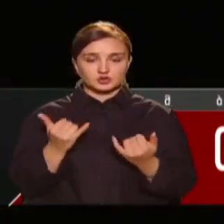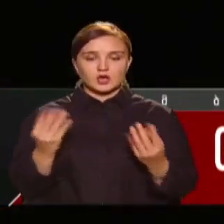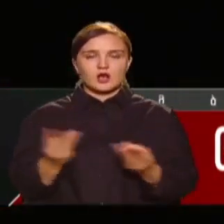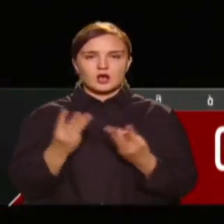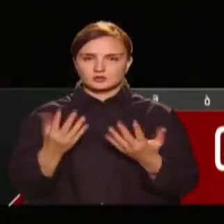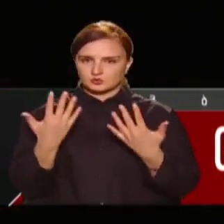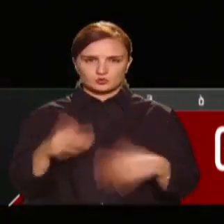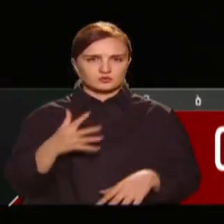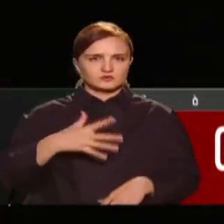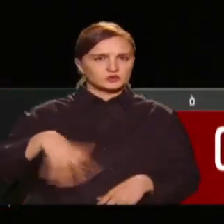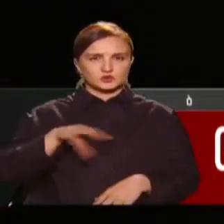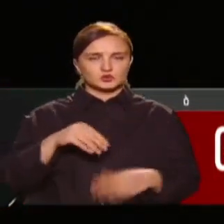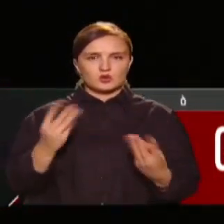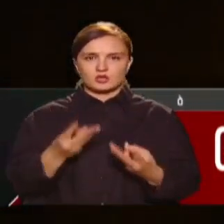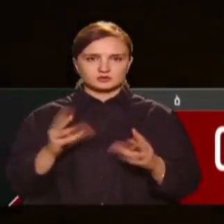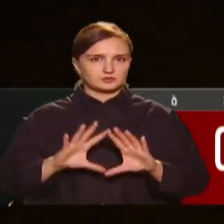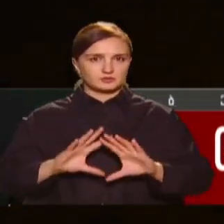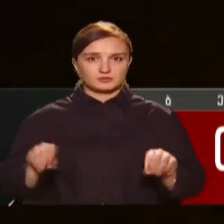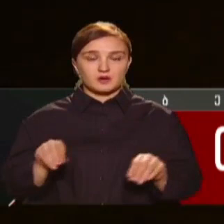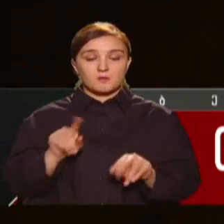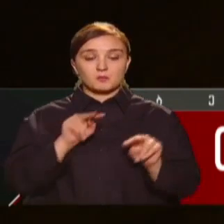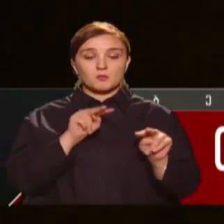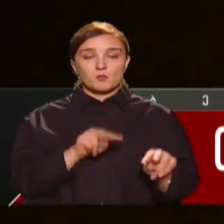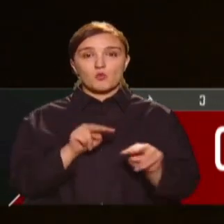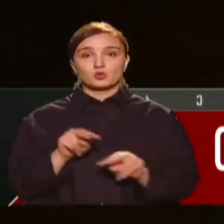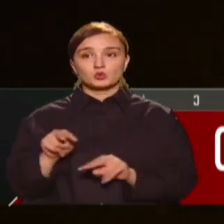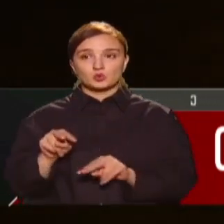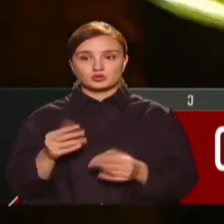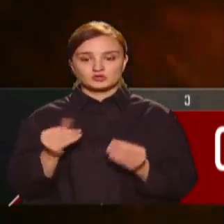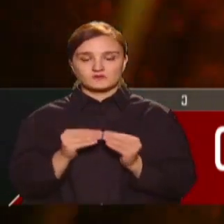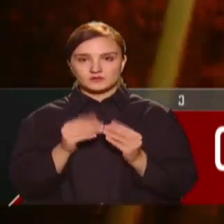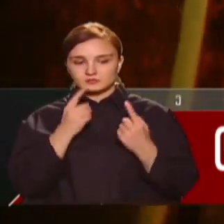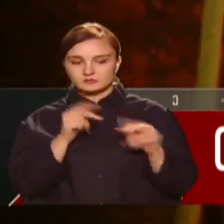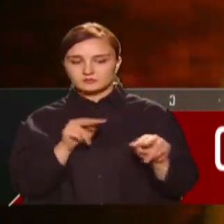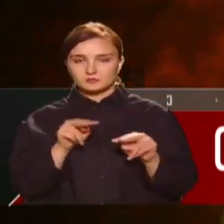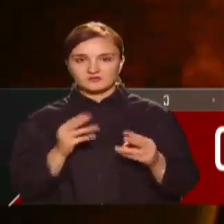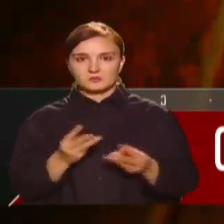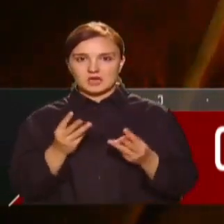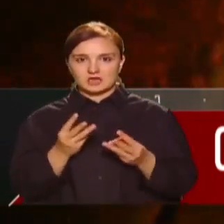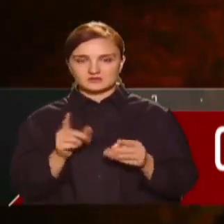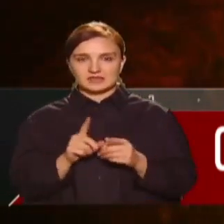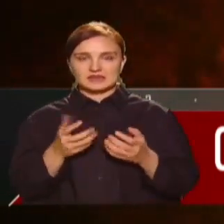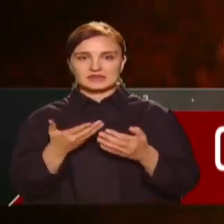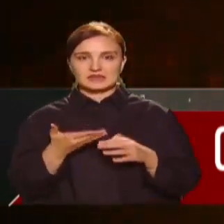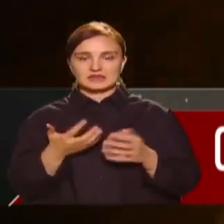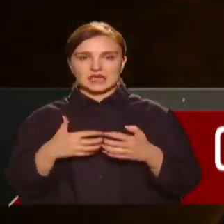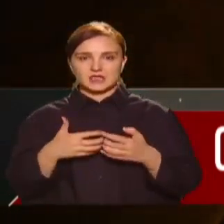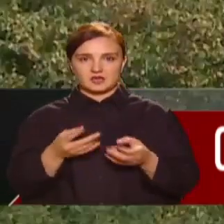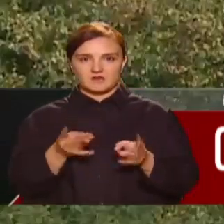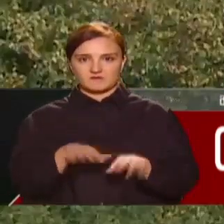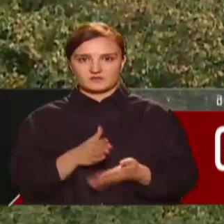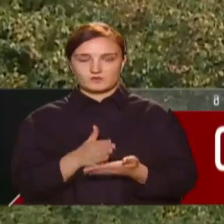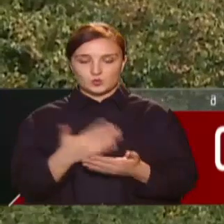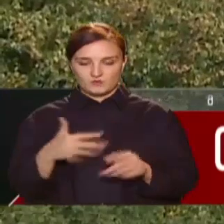khandzari titkmis qualgan lokalizebulia, tumtsa monitoringis miznit adgilzer chebian Khandzre mashvelebi da mdzime tekhnika.